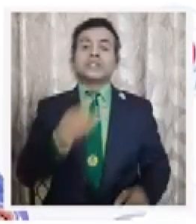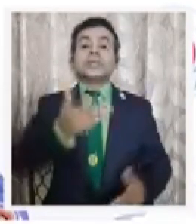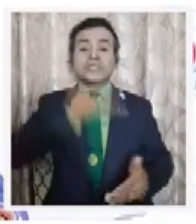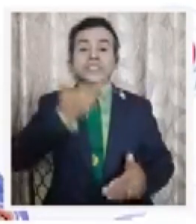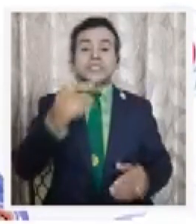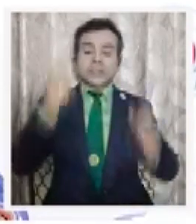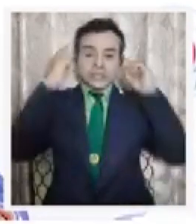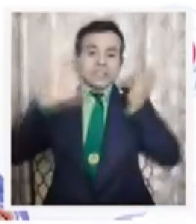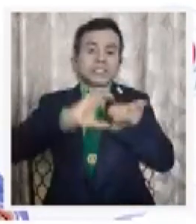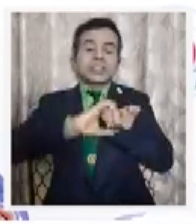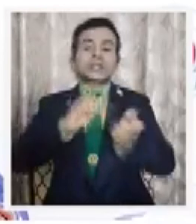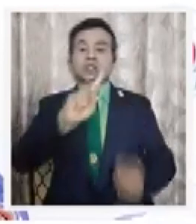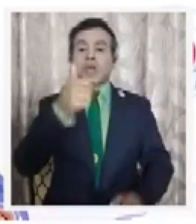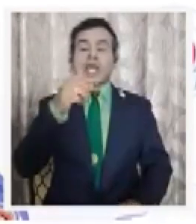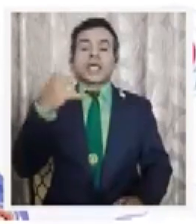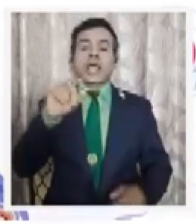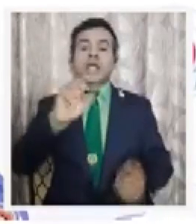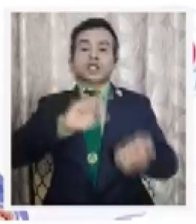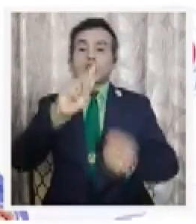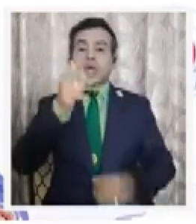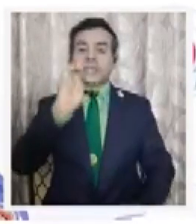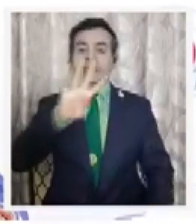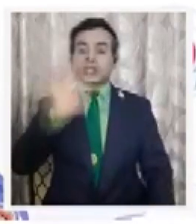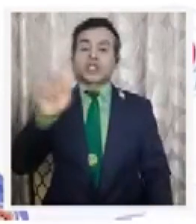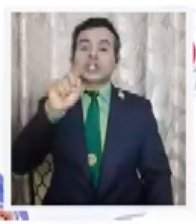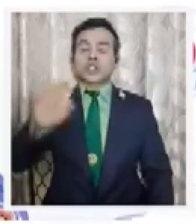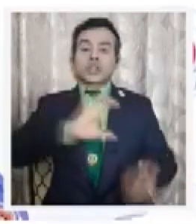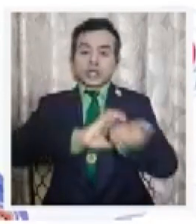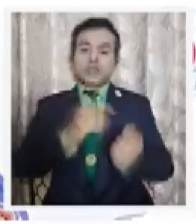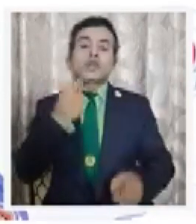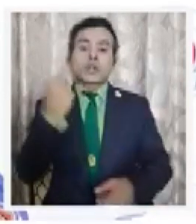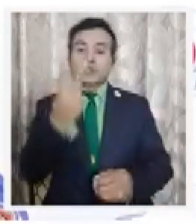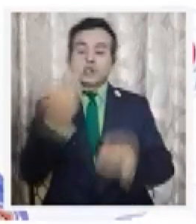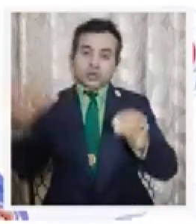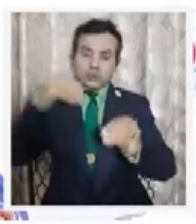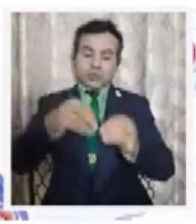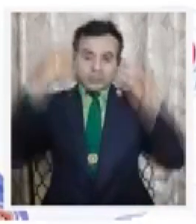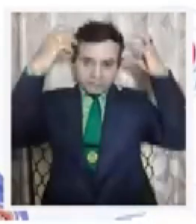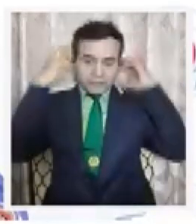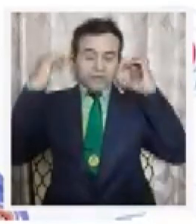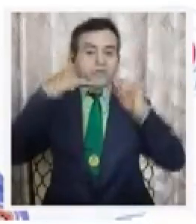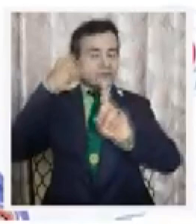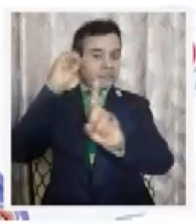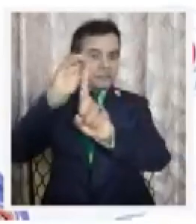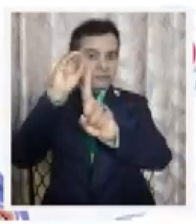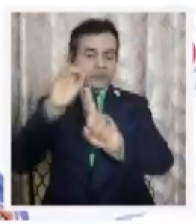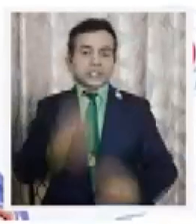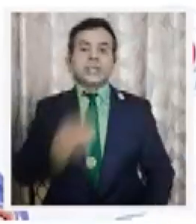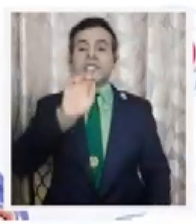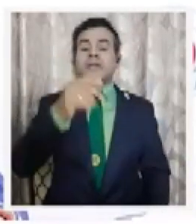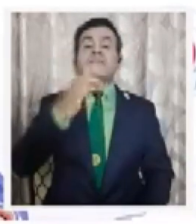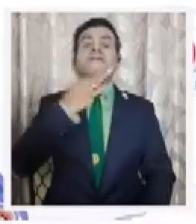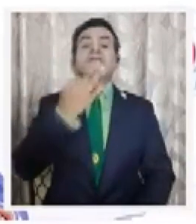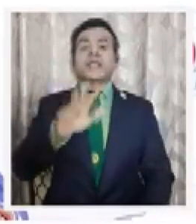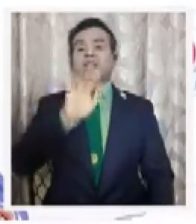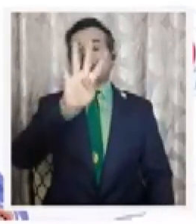1,39,41,391। অনলাইন প্ল্যাটফর্ম মুক্ত পাঠে হটলাইন সেবা দেওয়ার জন্য প্রশিক্ষণপ্রাপ্ত চিকিৎসক 16,410 জন, নতুন করে 2 জন যুক্ত